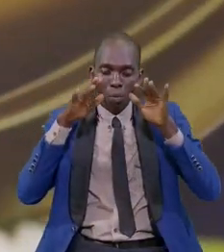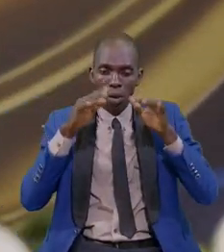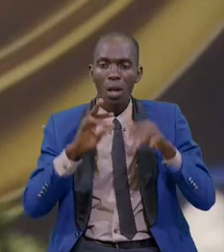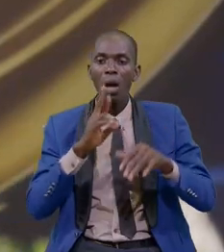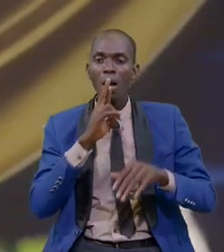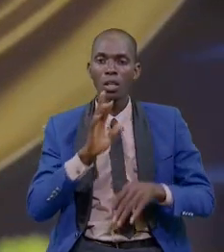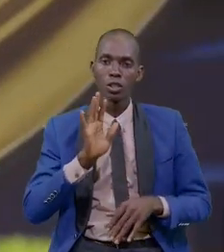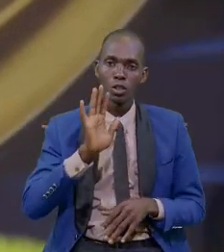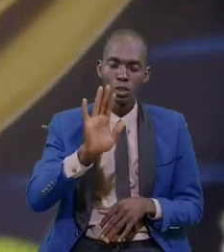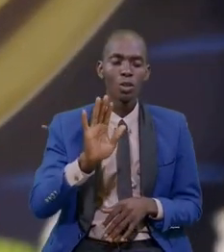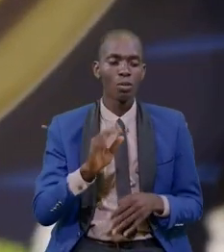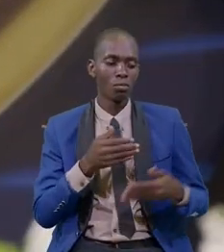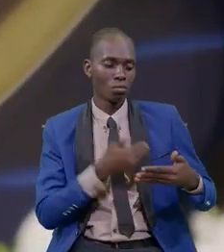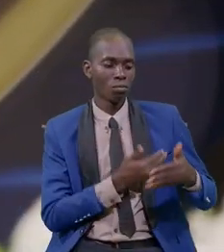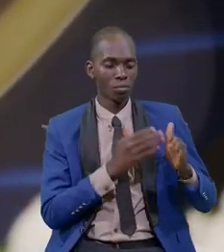pouvez pas acclamer.